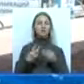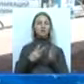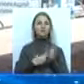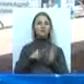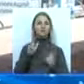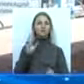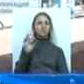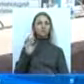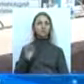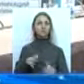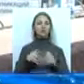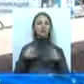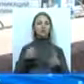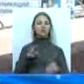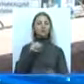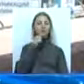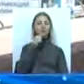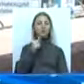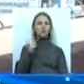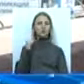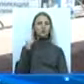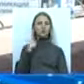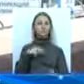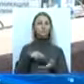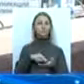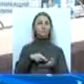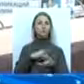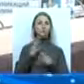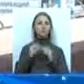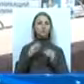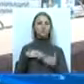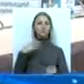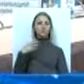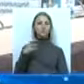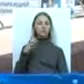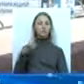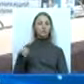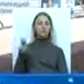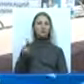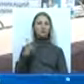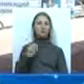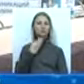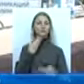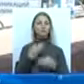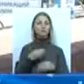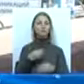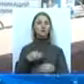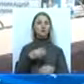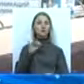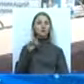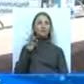тұтынушылық несиелендіру өткен жылмен салыстырғанда 73%-ға артық берілген. Жалпы сомасы 40 миллиард теңгені құраған.